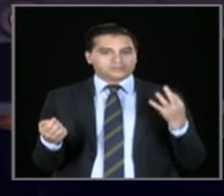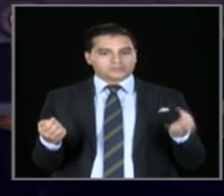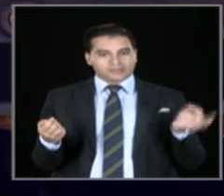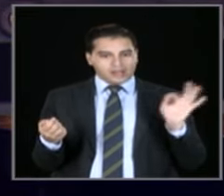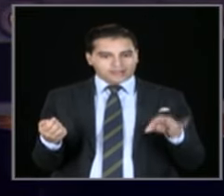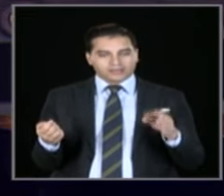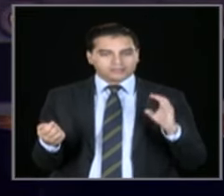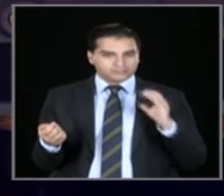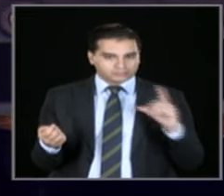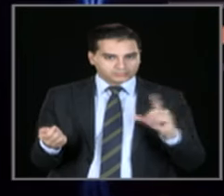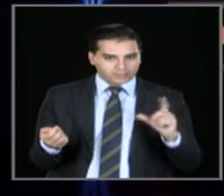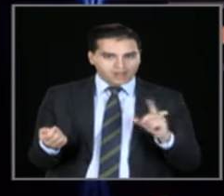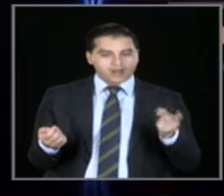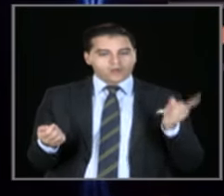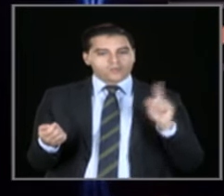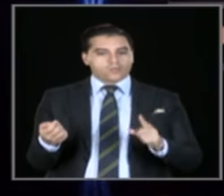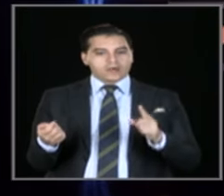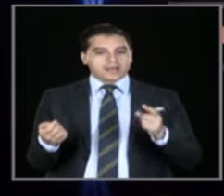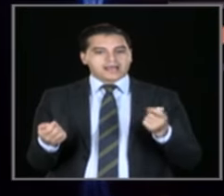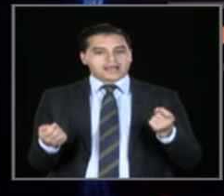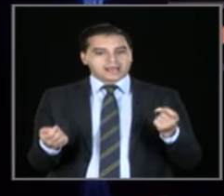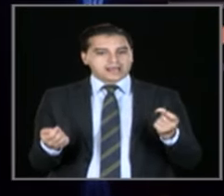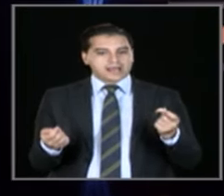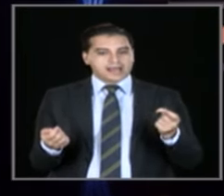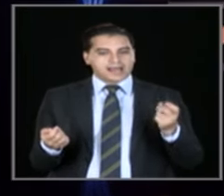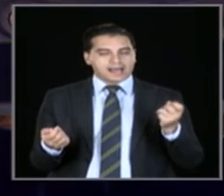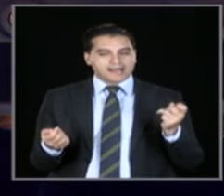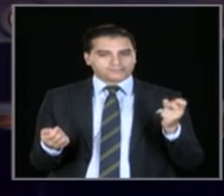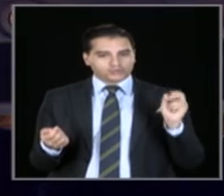إجابات صح 65.